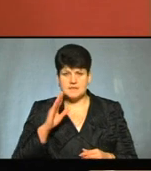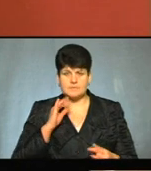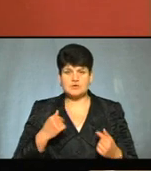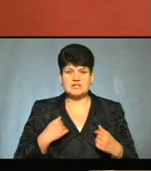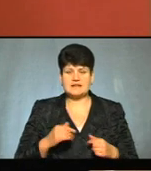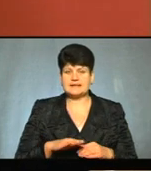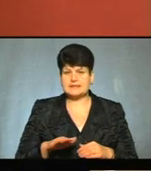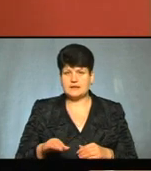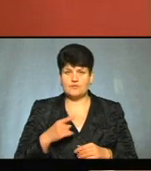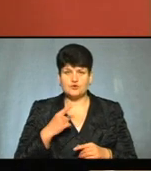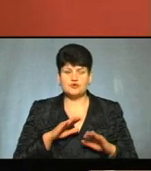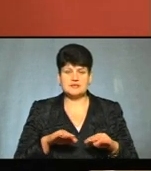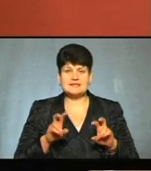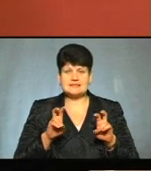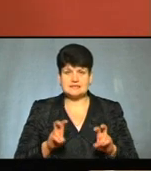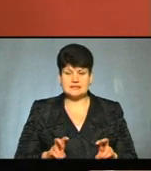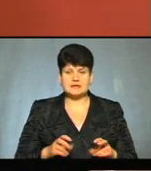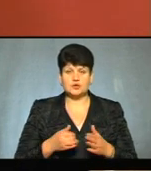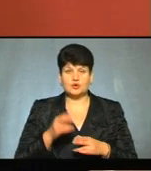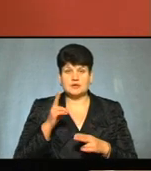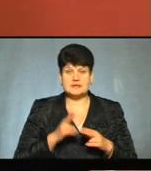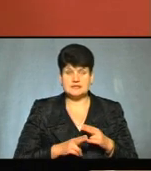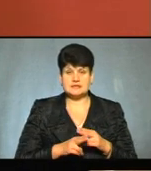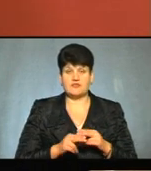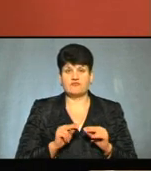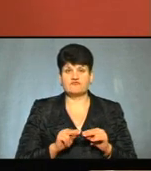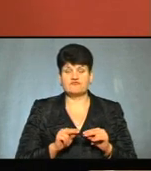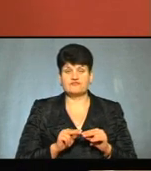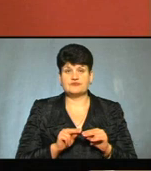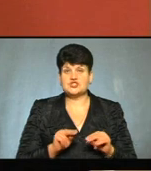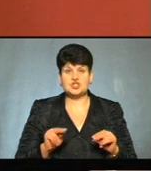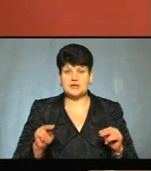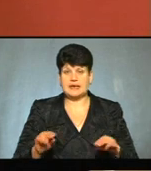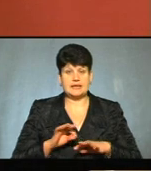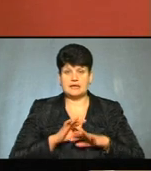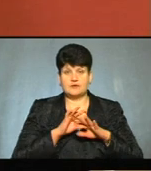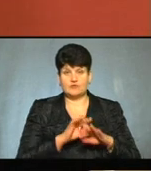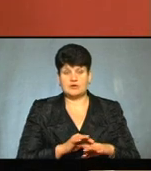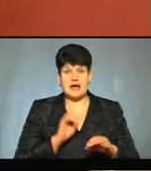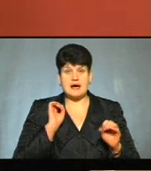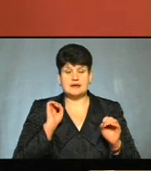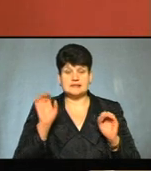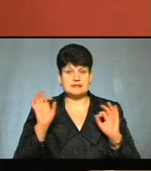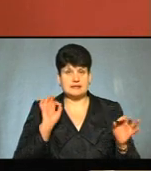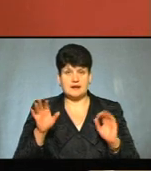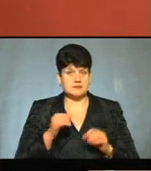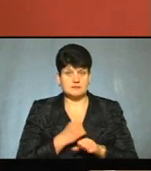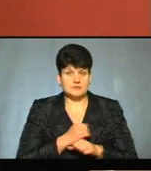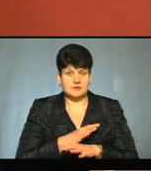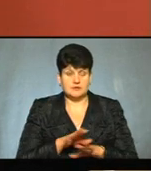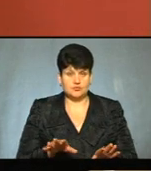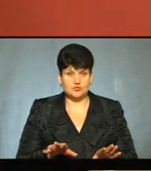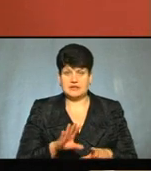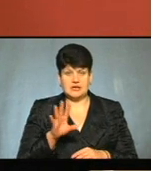постраждалих в Одесі дітей кажуть, що діти сиділи в класах до останнього, вчителі не евакуйовували їх і сигналізація не спрацювала. Не всюди,